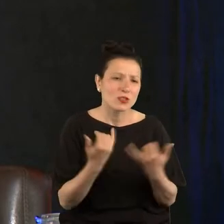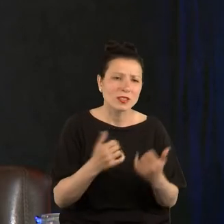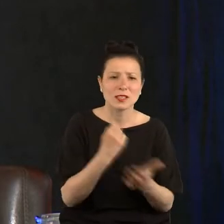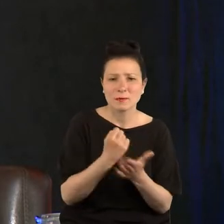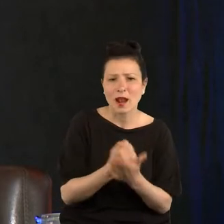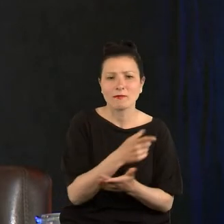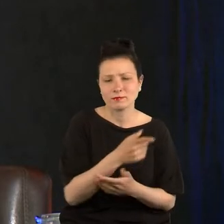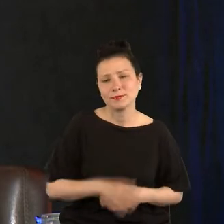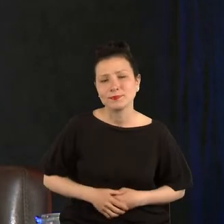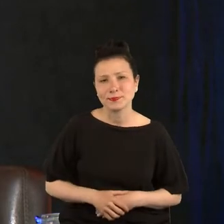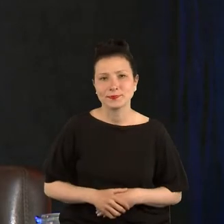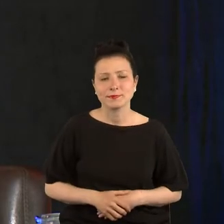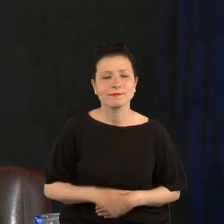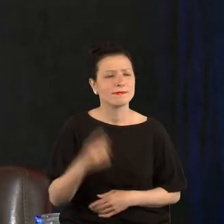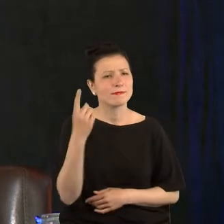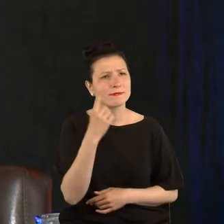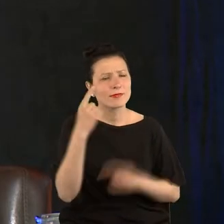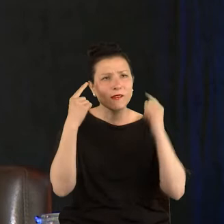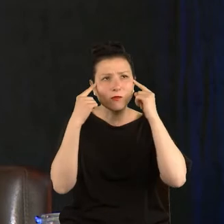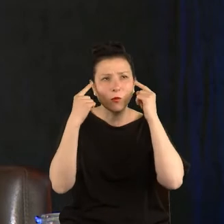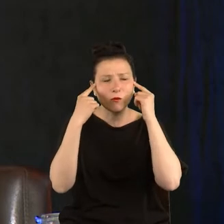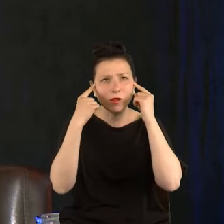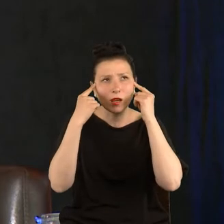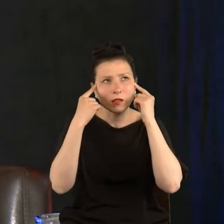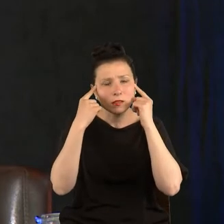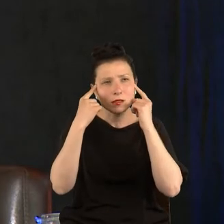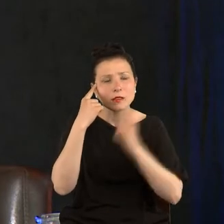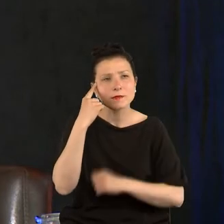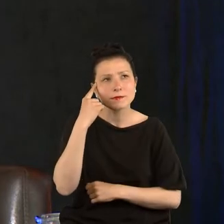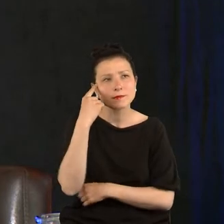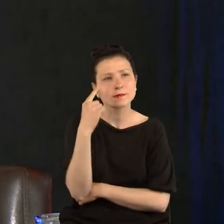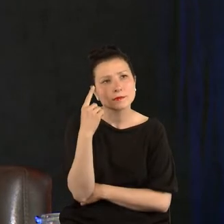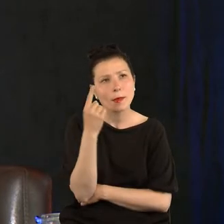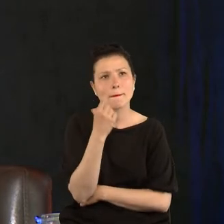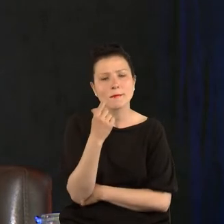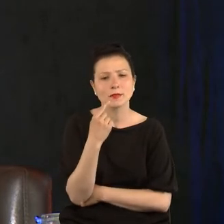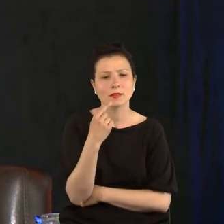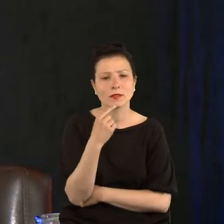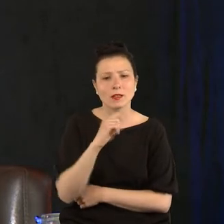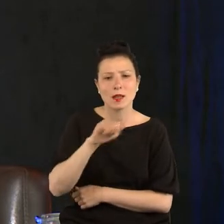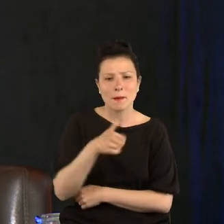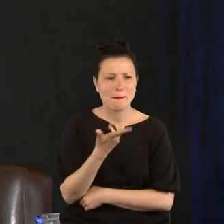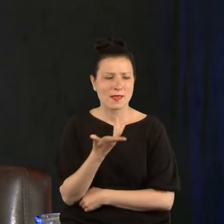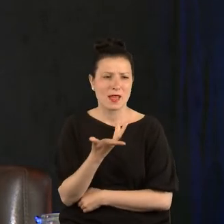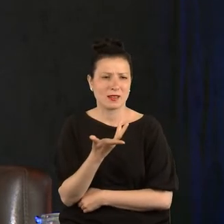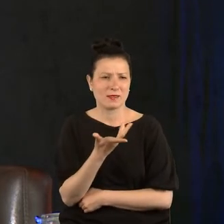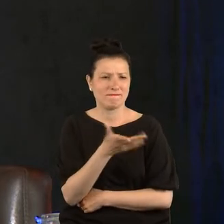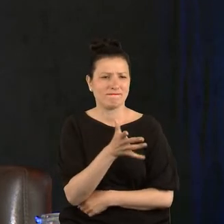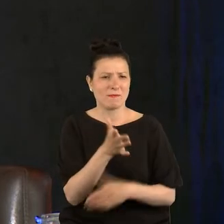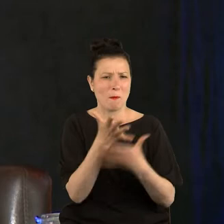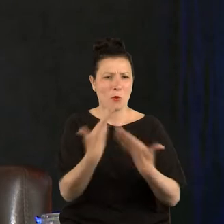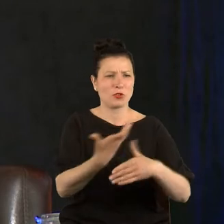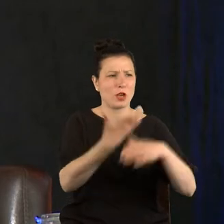Ale tak sobie gdzieś tam w tej mojej głowie rodzi się to... że my tak się kategoryzujemy, no najczęściej